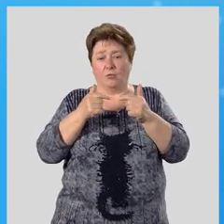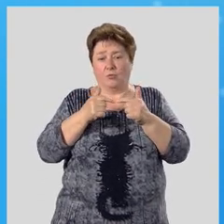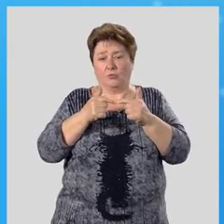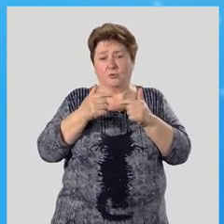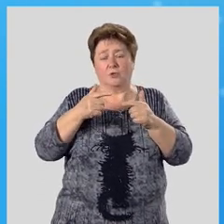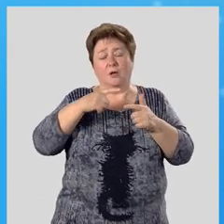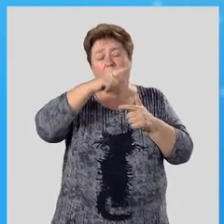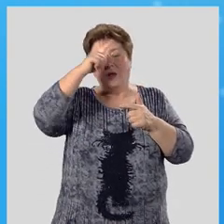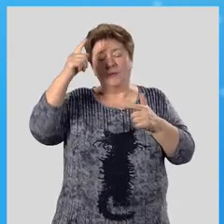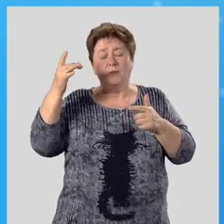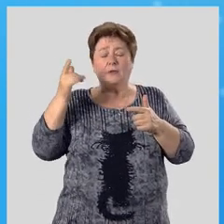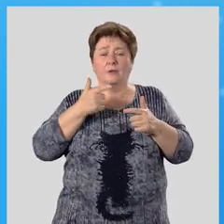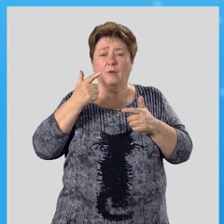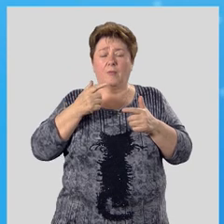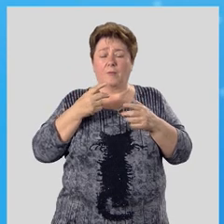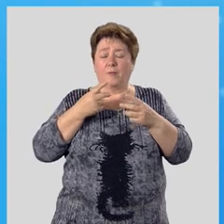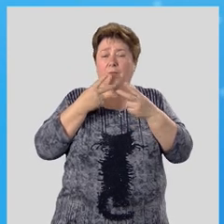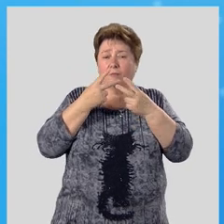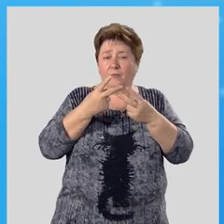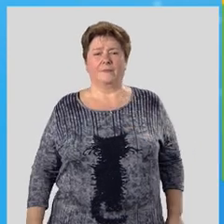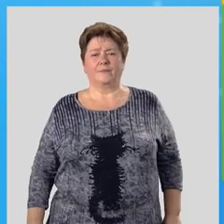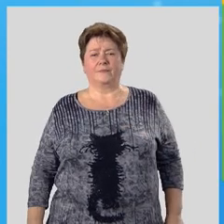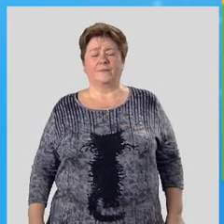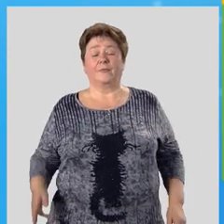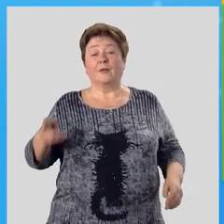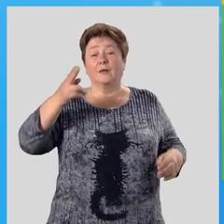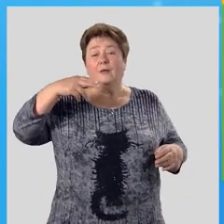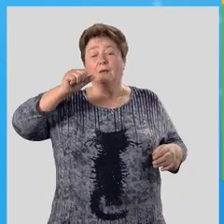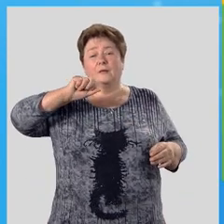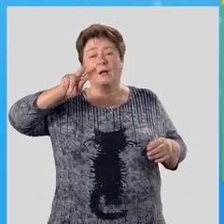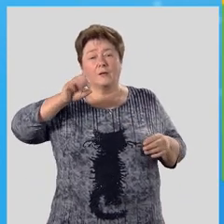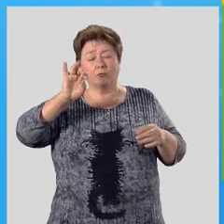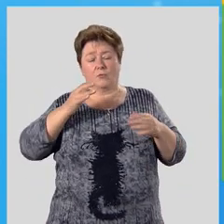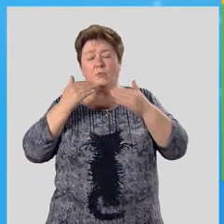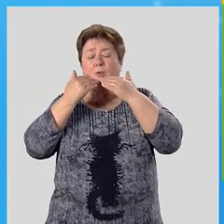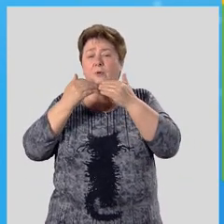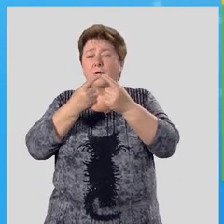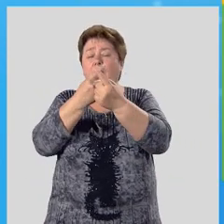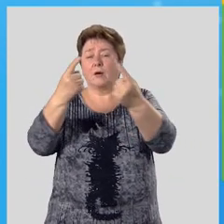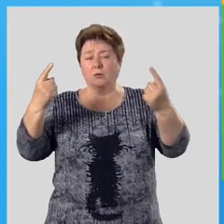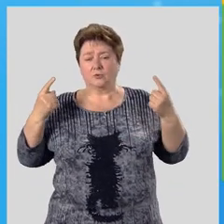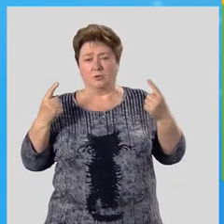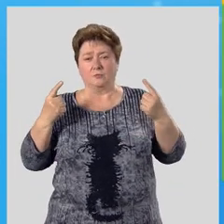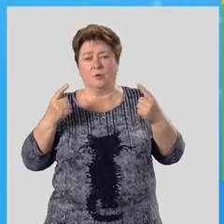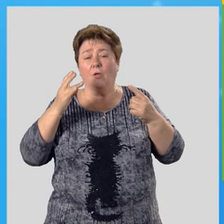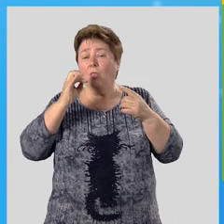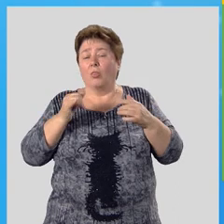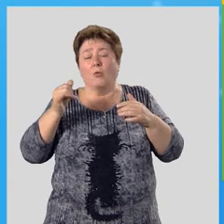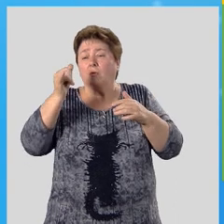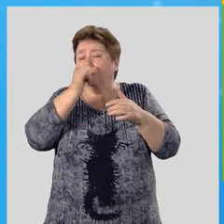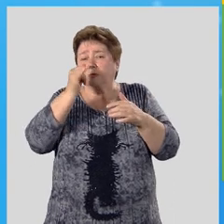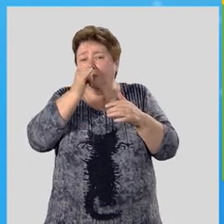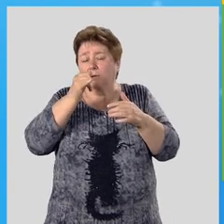при свете свечи выглядел темно-красным. Джон обратился к окружающим, но